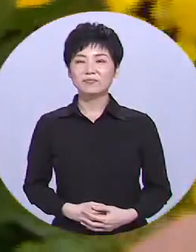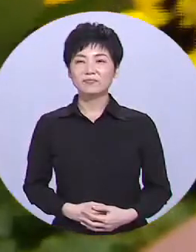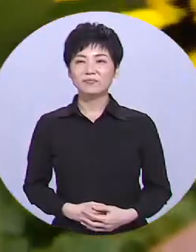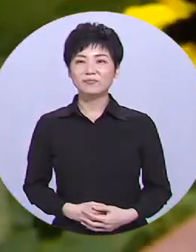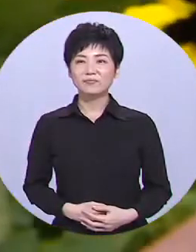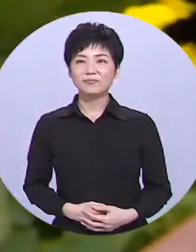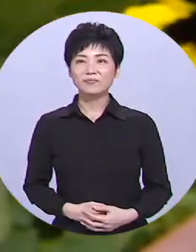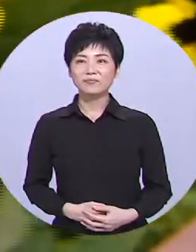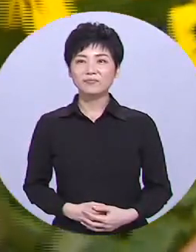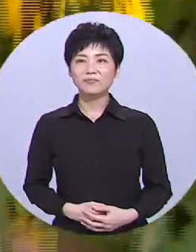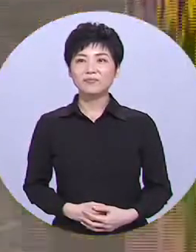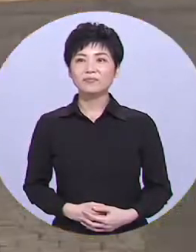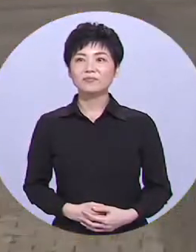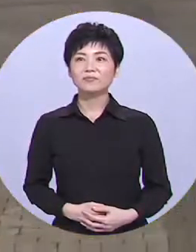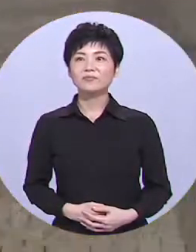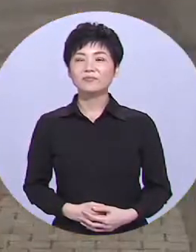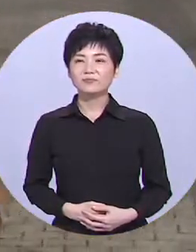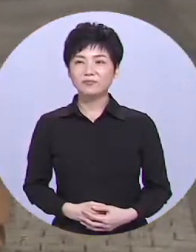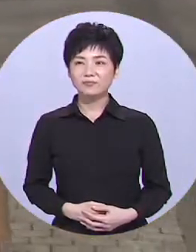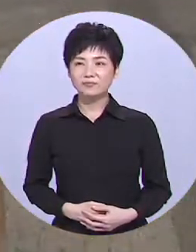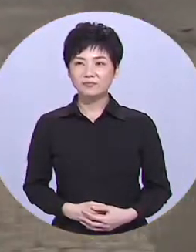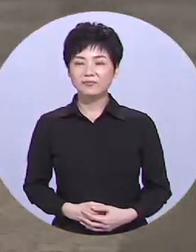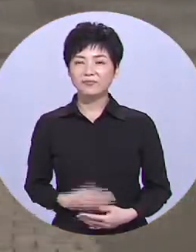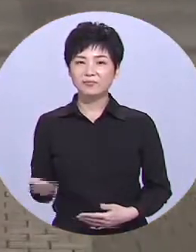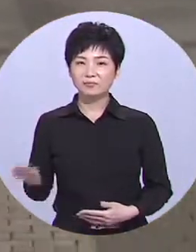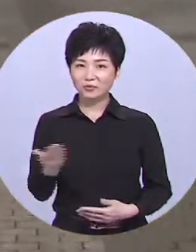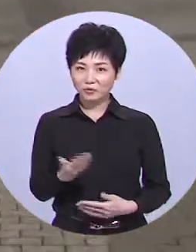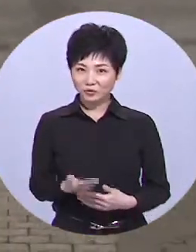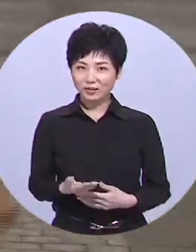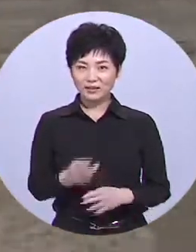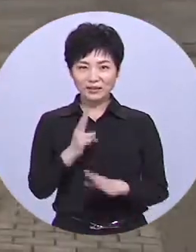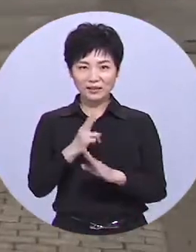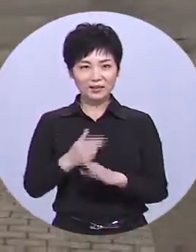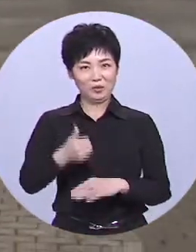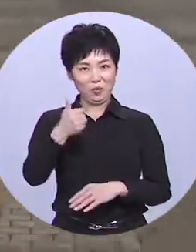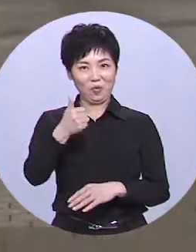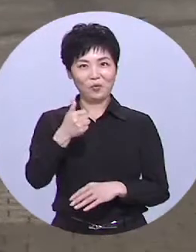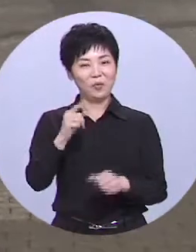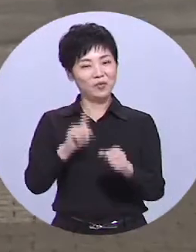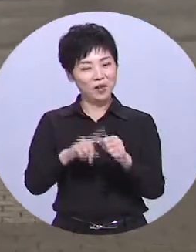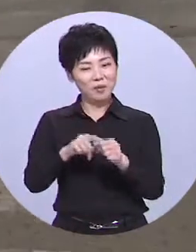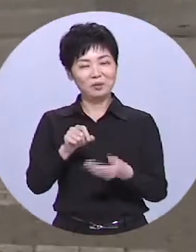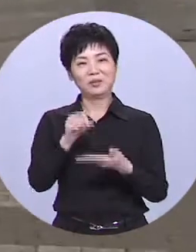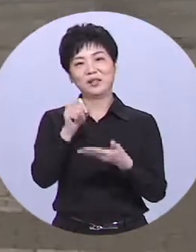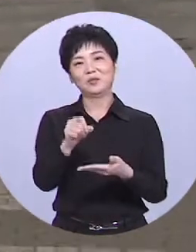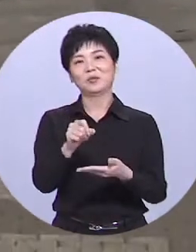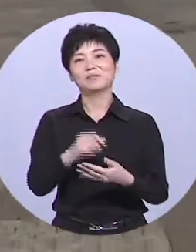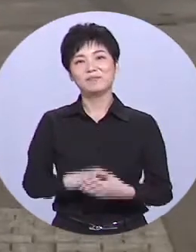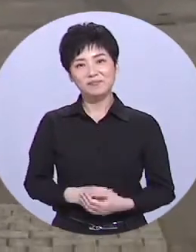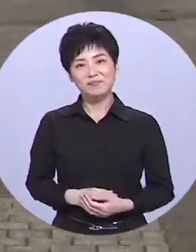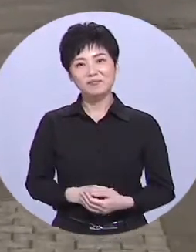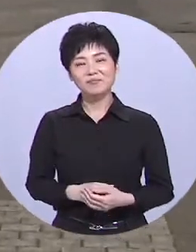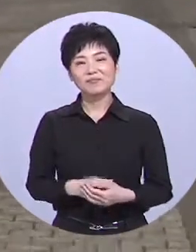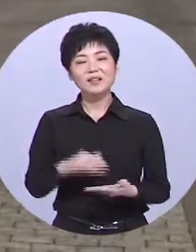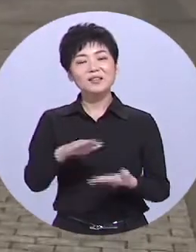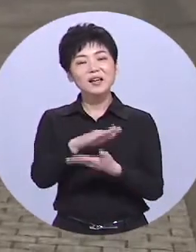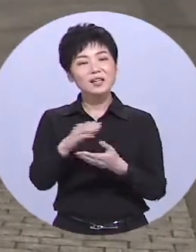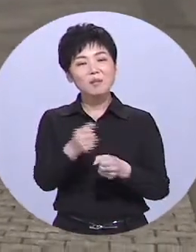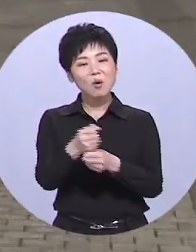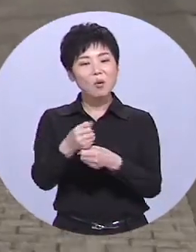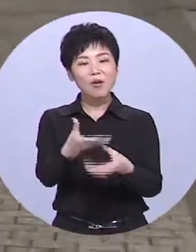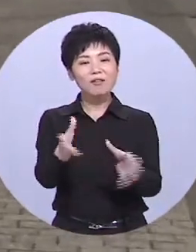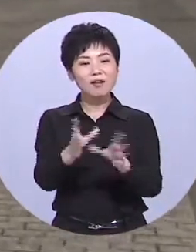あとは師匠か。 いやー、埼玉応援団に入ったお祝い